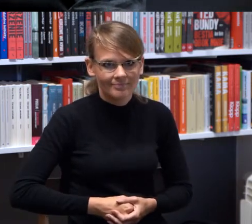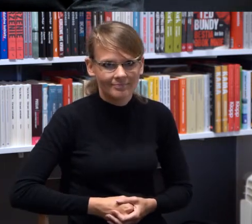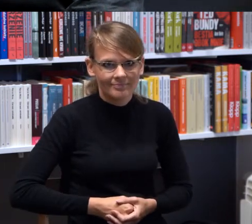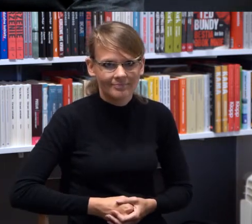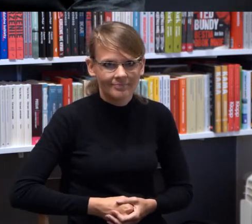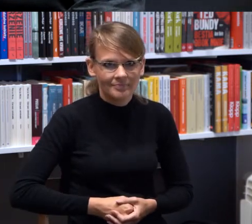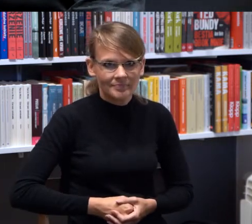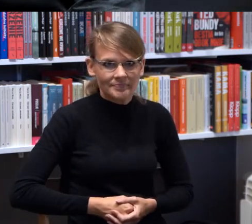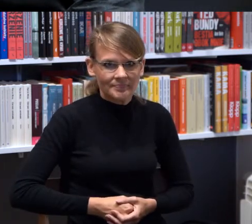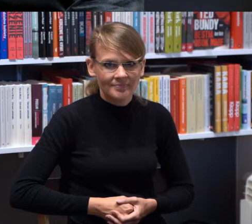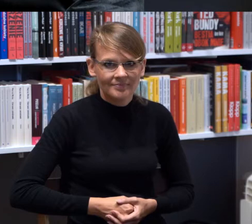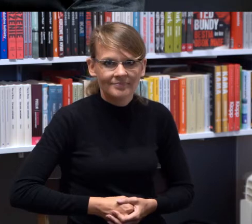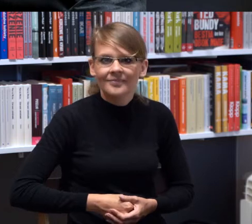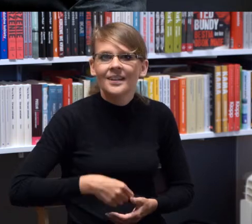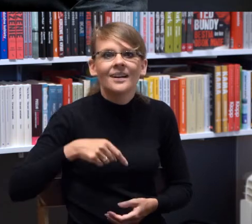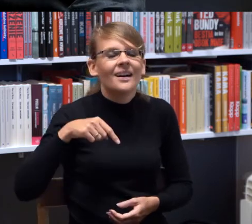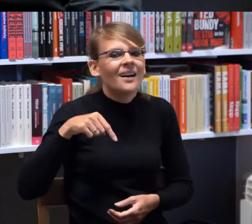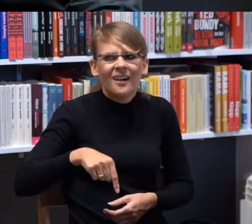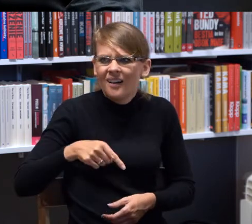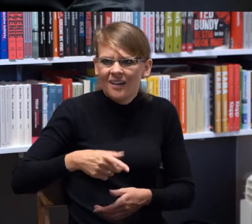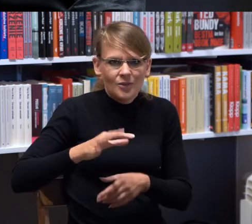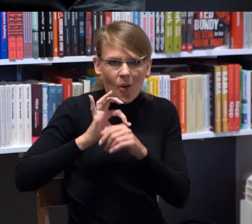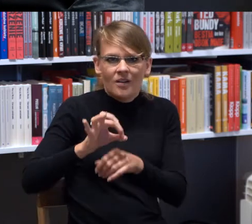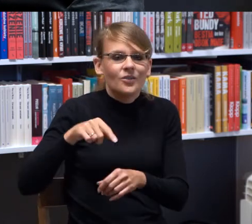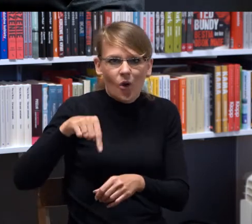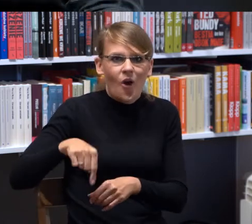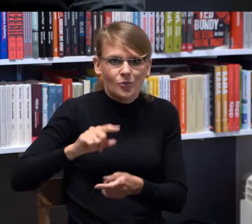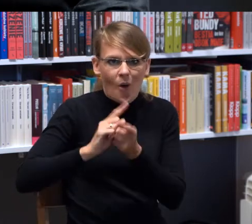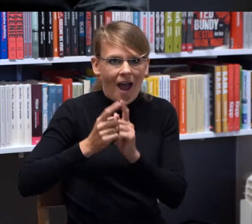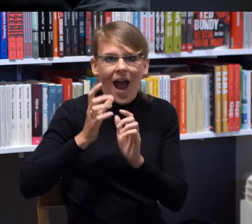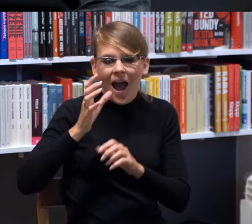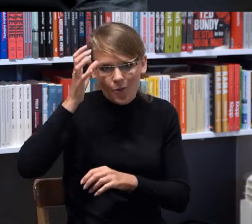To jest najprostsze spotkanie autorskie, jakie w życiu prowadziłem.